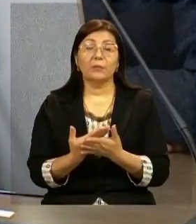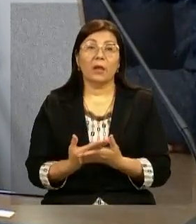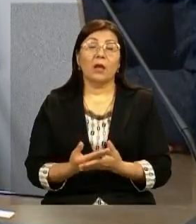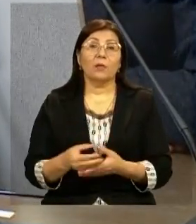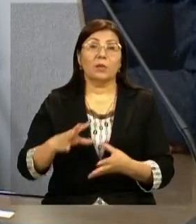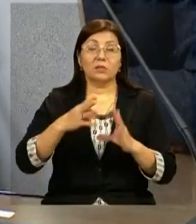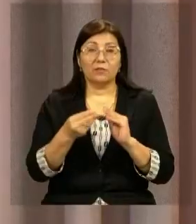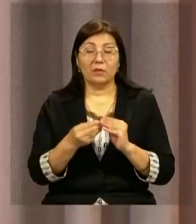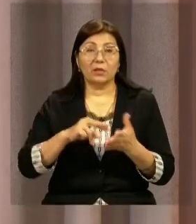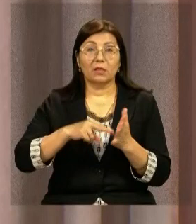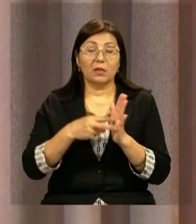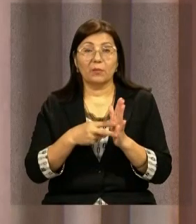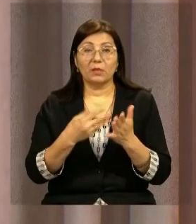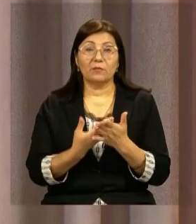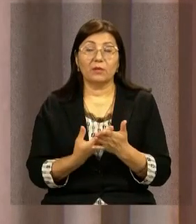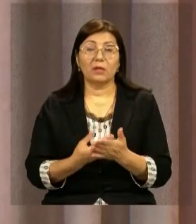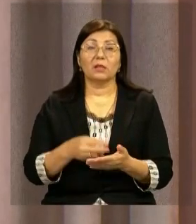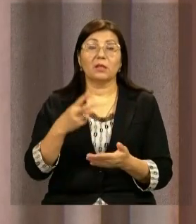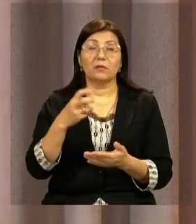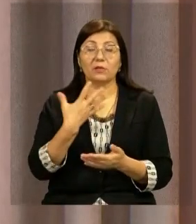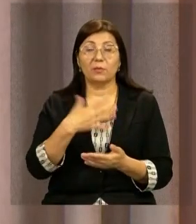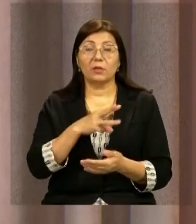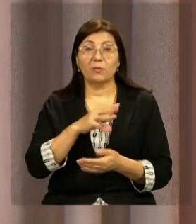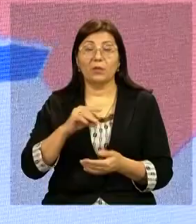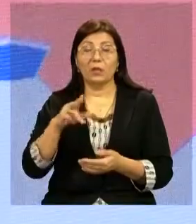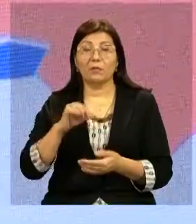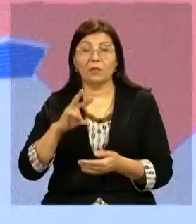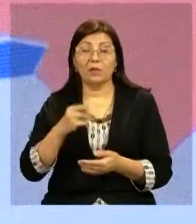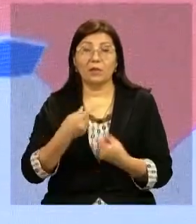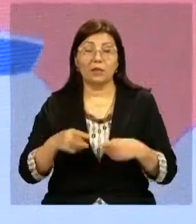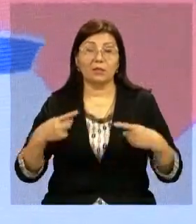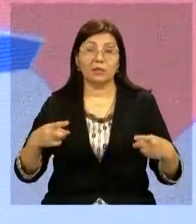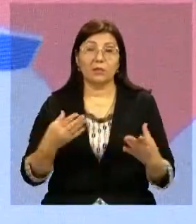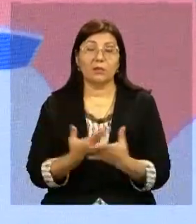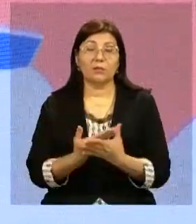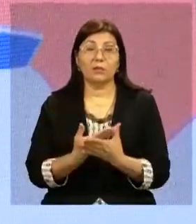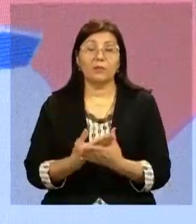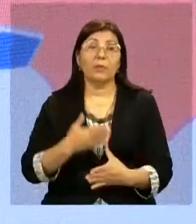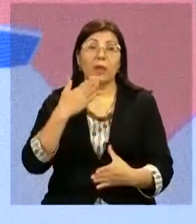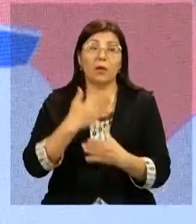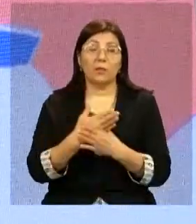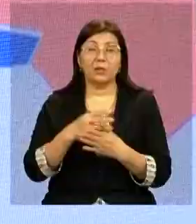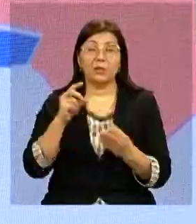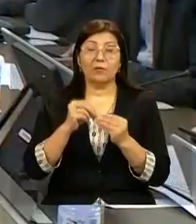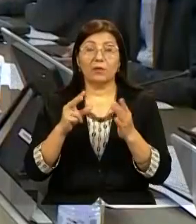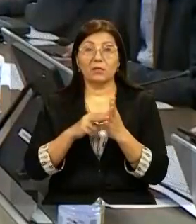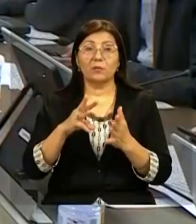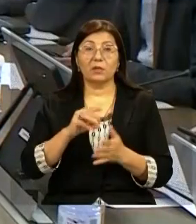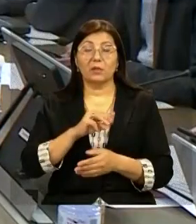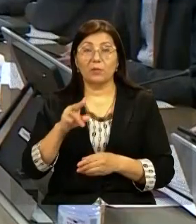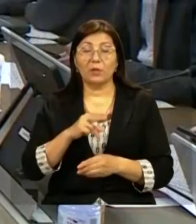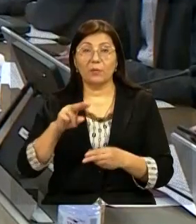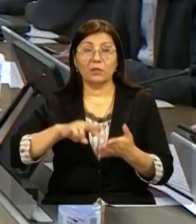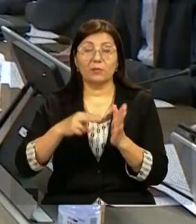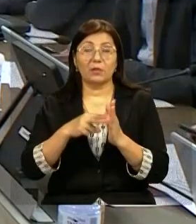ситуации в общей сложности запланировано выделение около 55 миллиардов тенге из разных источников финансирования. За счет спонсорских средств на сумму 18 миллиардов тенге